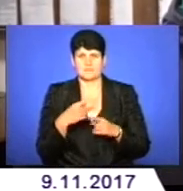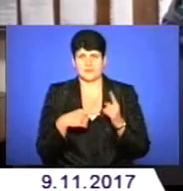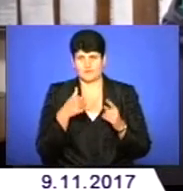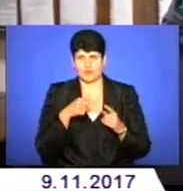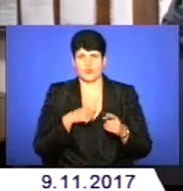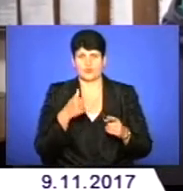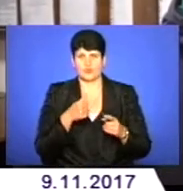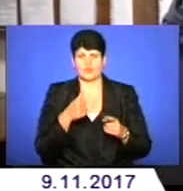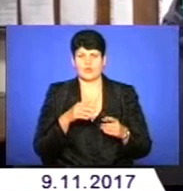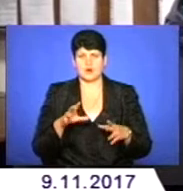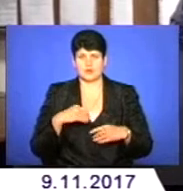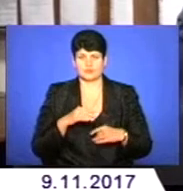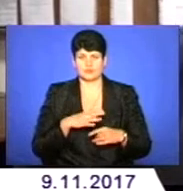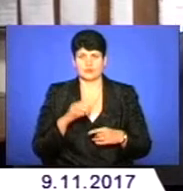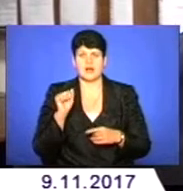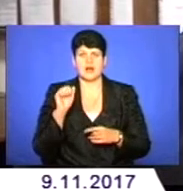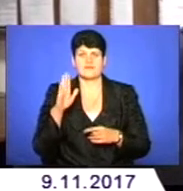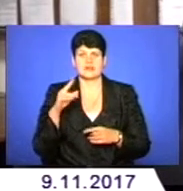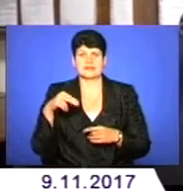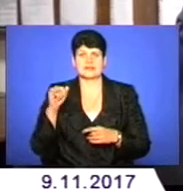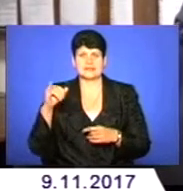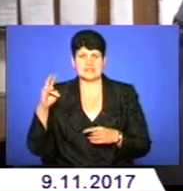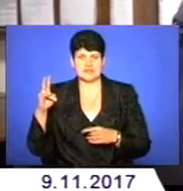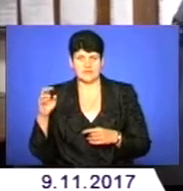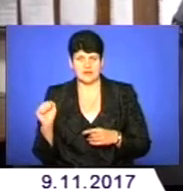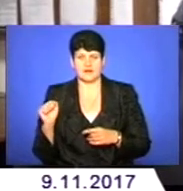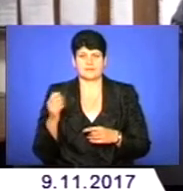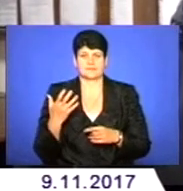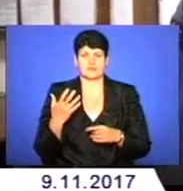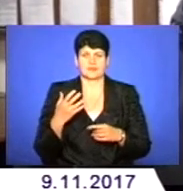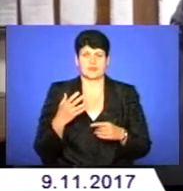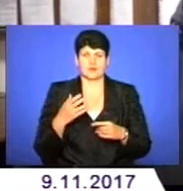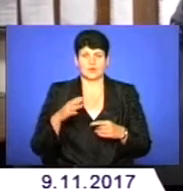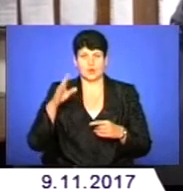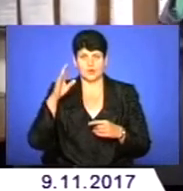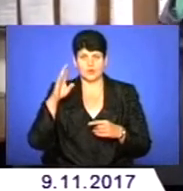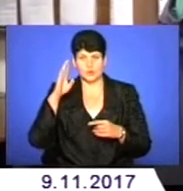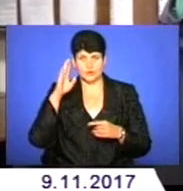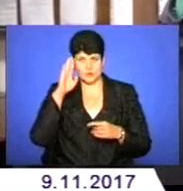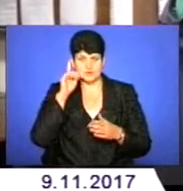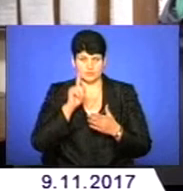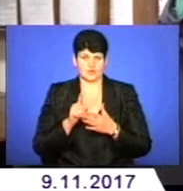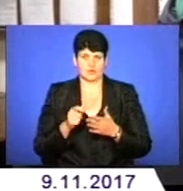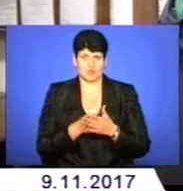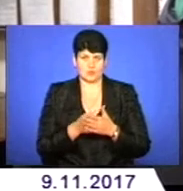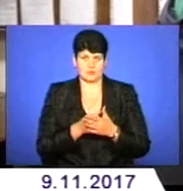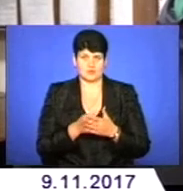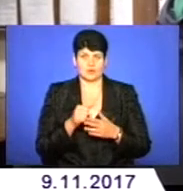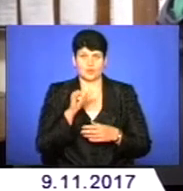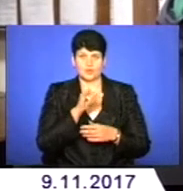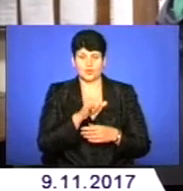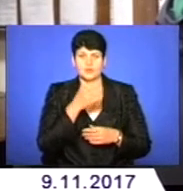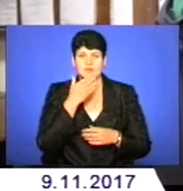разом воювали, були в Авдіївці, гарячі точки, тому хлопці повинні цього добитися. І на даний момент в нього